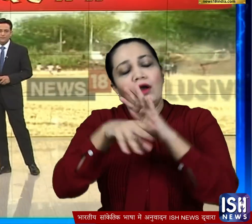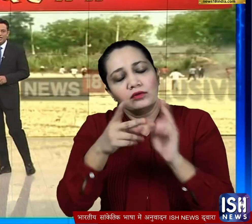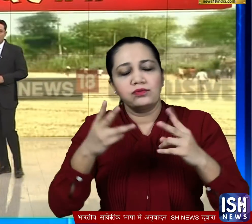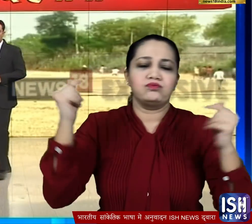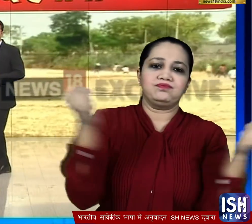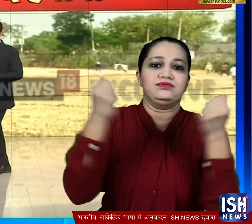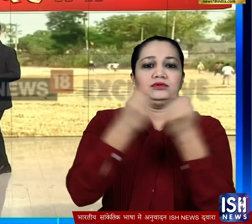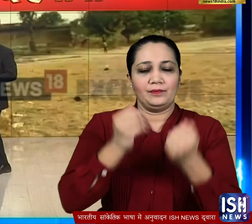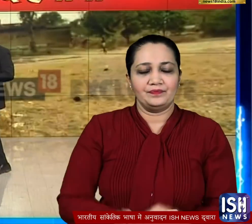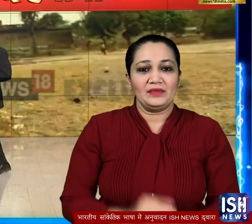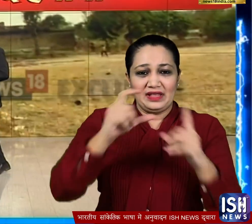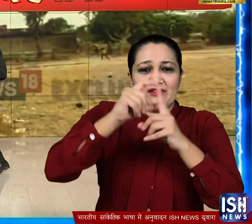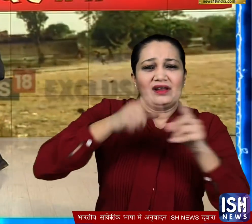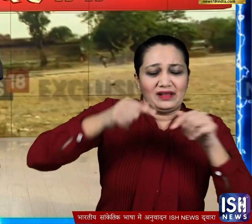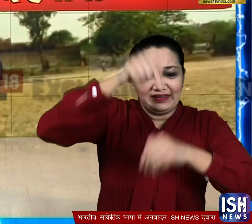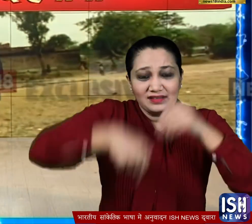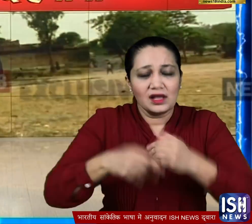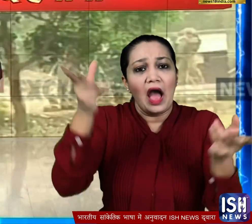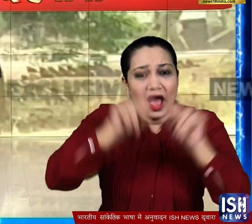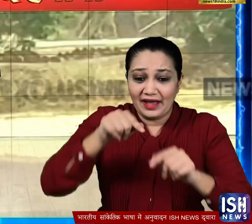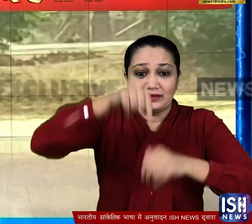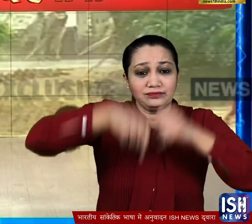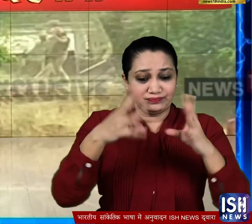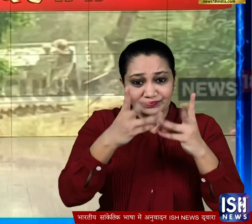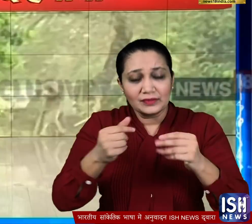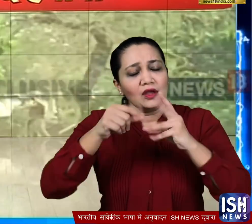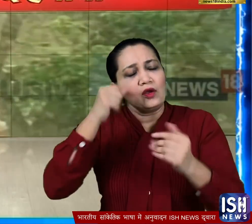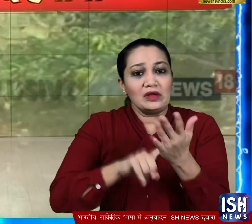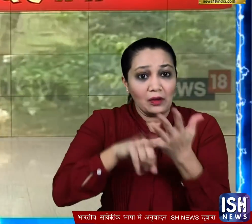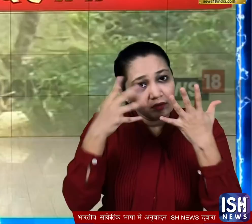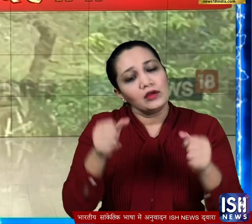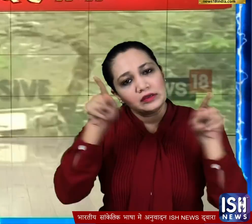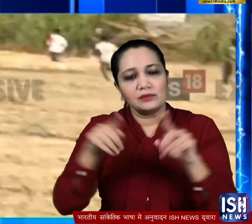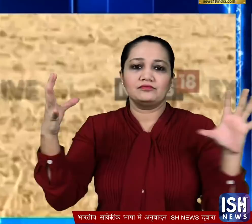कि धरवारा जिला पंचायत सीट पर दोबारा वोटों की गिनती कराने की मांग पर बवाल हुआ,